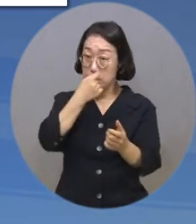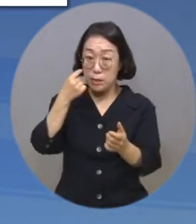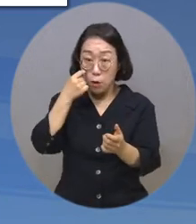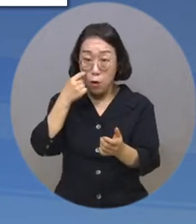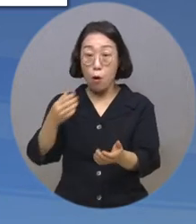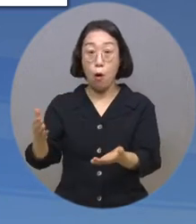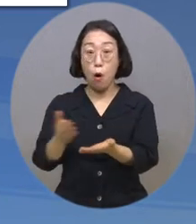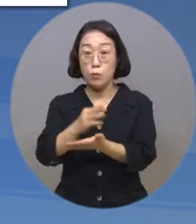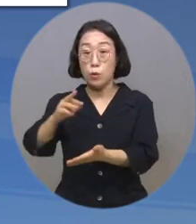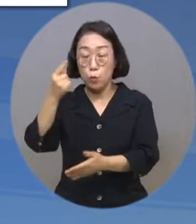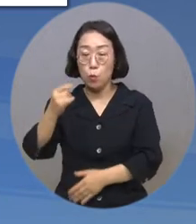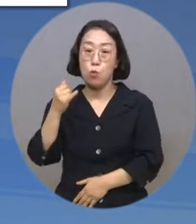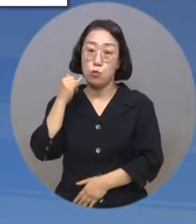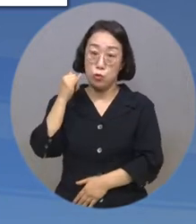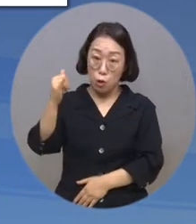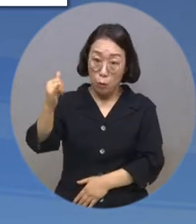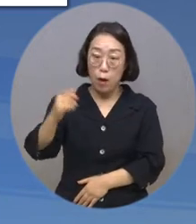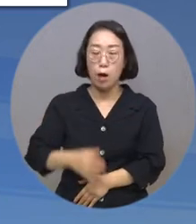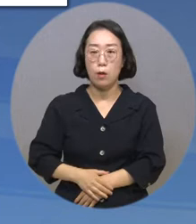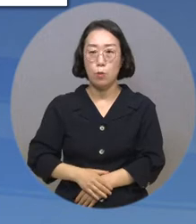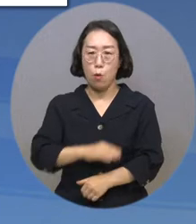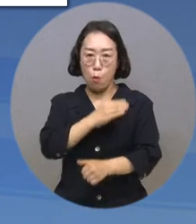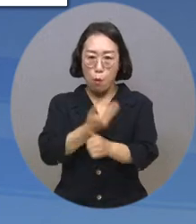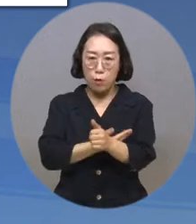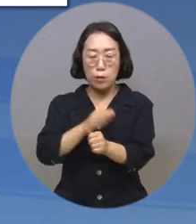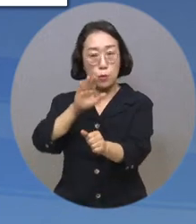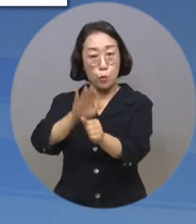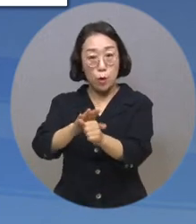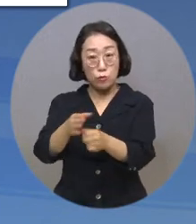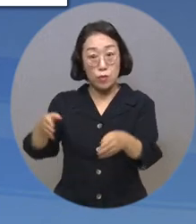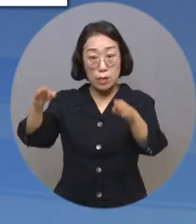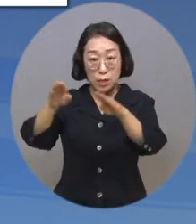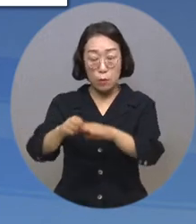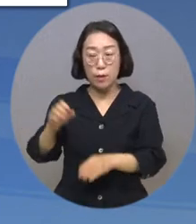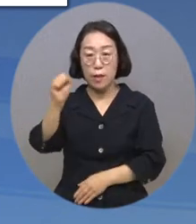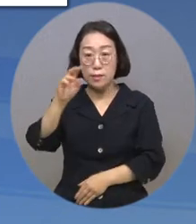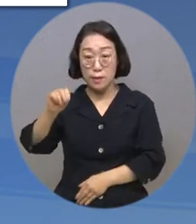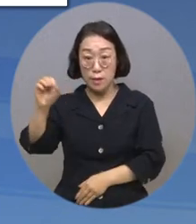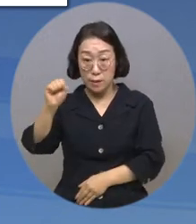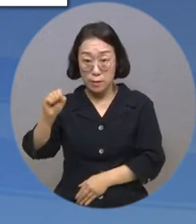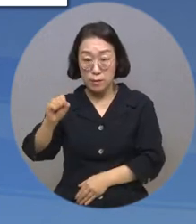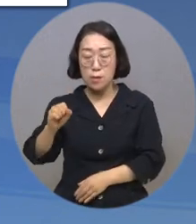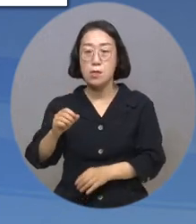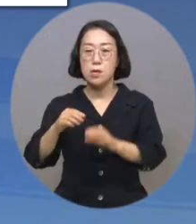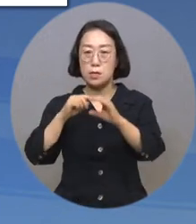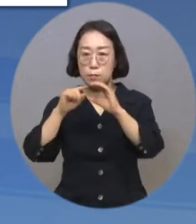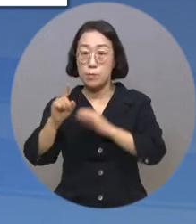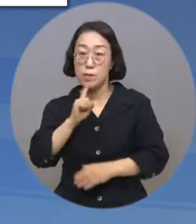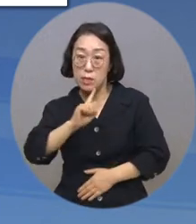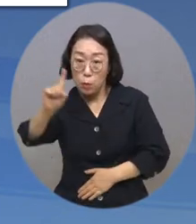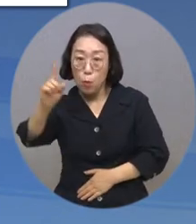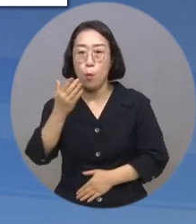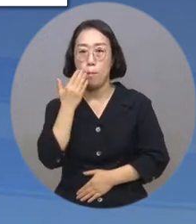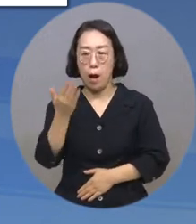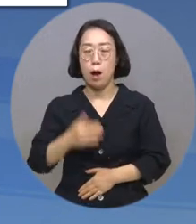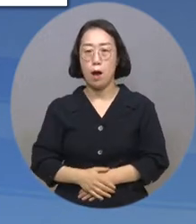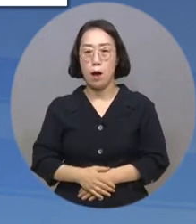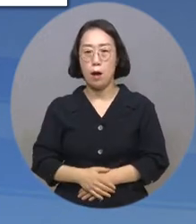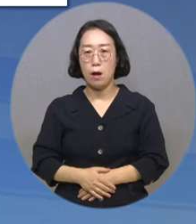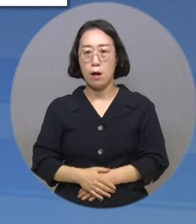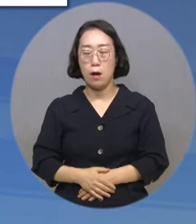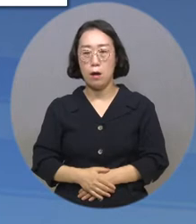없이도 전화와 장애인 권익 옹호기관 SNS를 통해 신고할 수 있습니다. 복지부와 중앙장애인